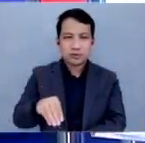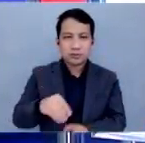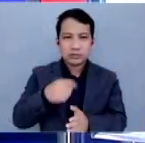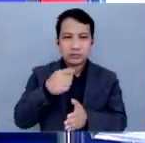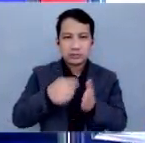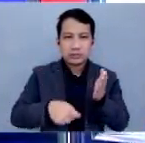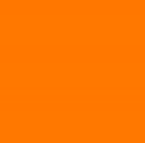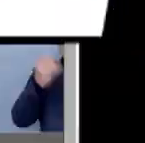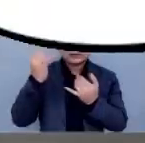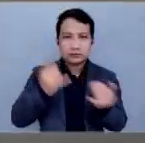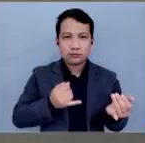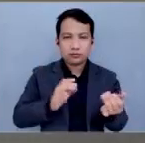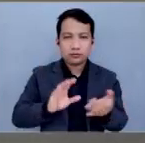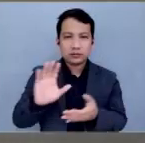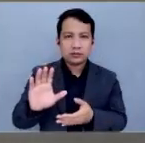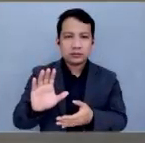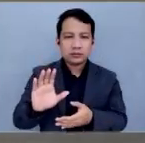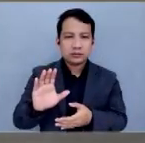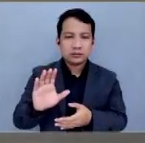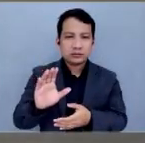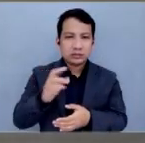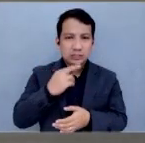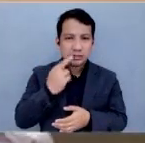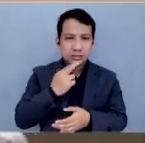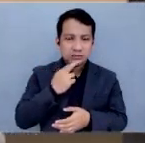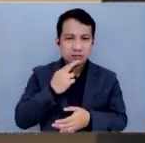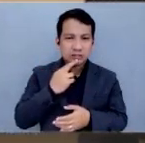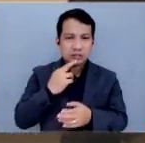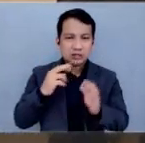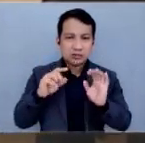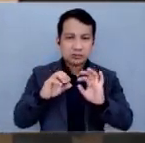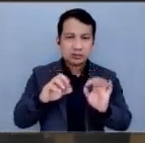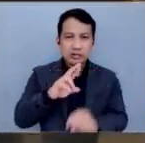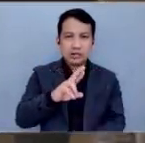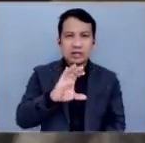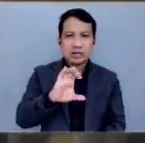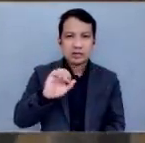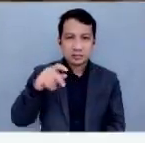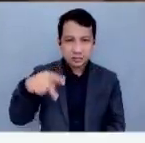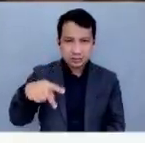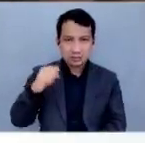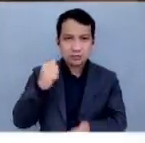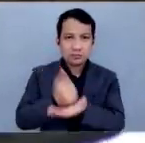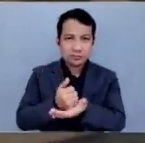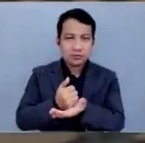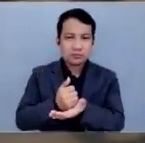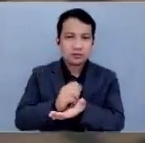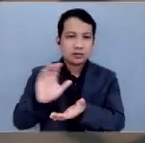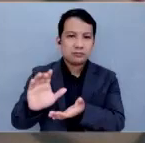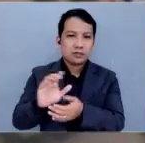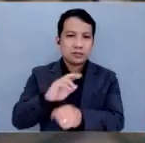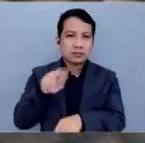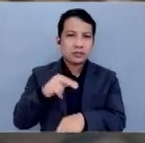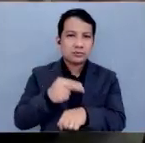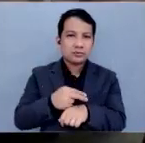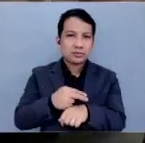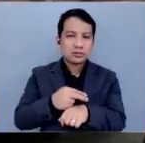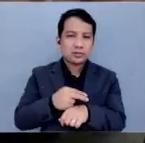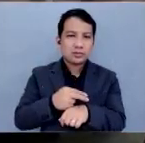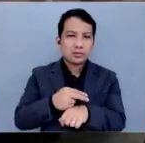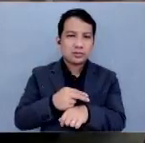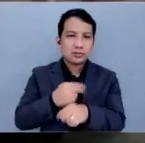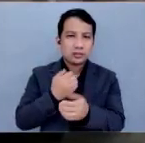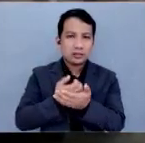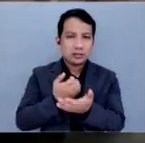na bigas. Alinsunod yan sa Comprehensive Tariff Program na inaprubahan ng National Economic and Development Authority o